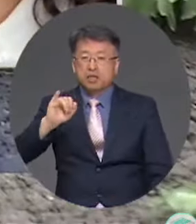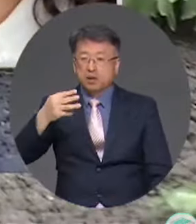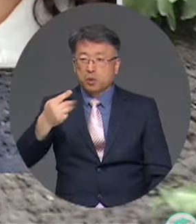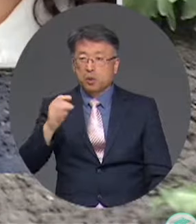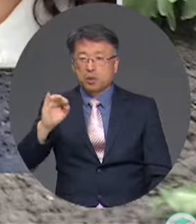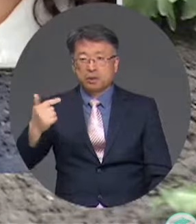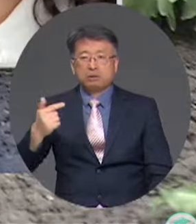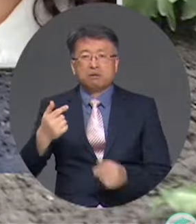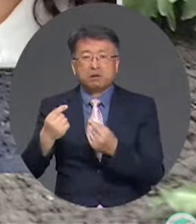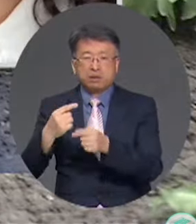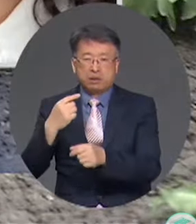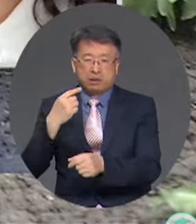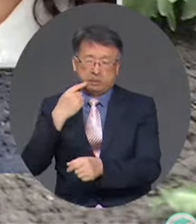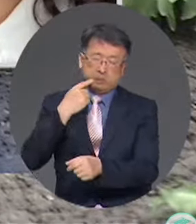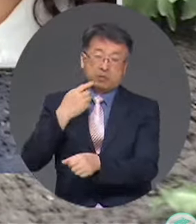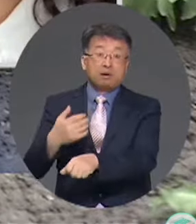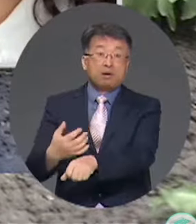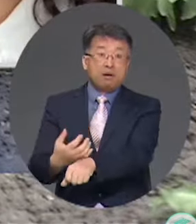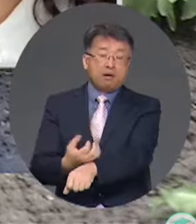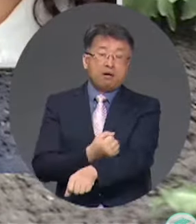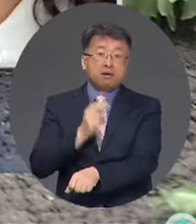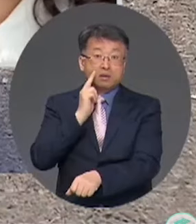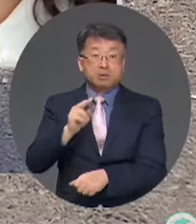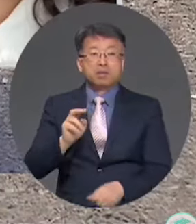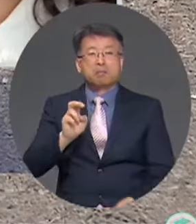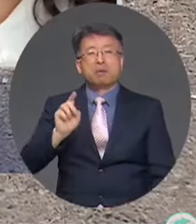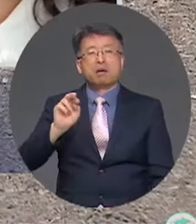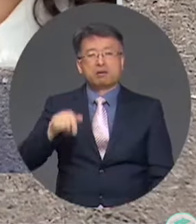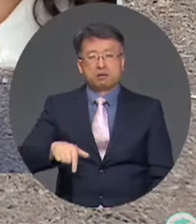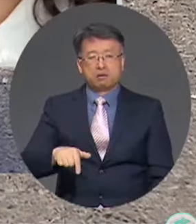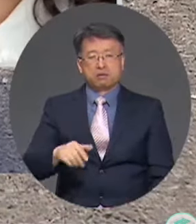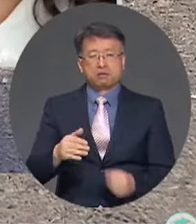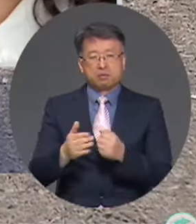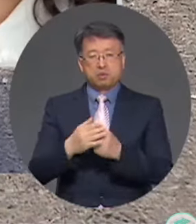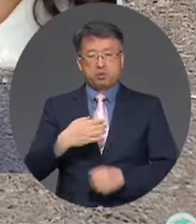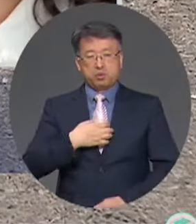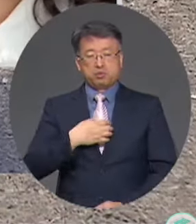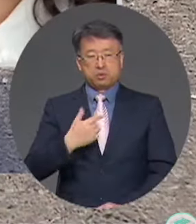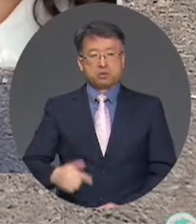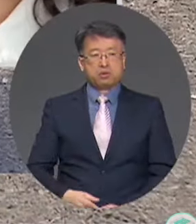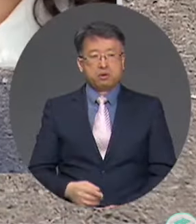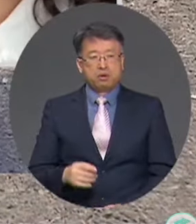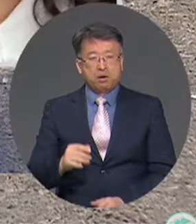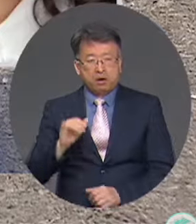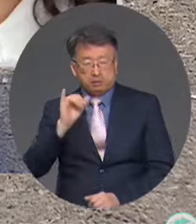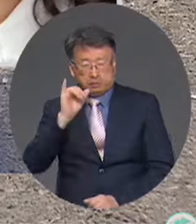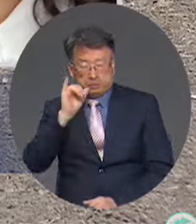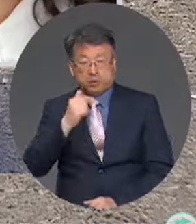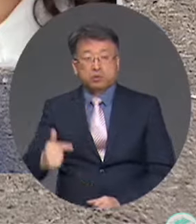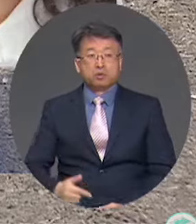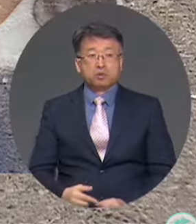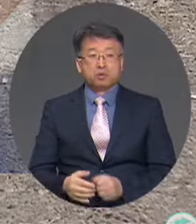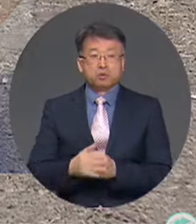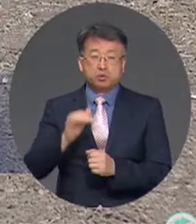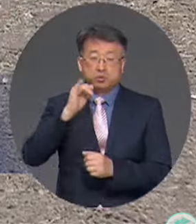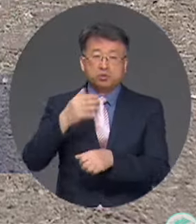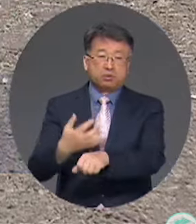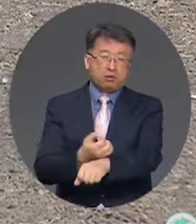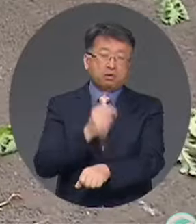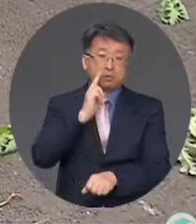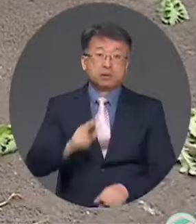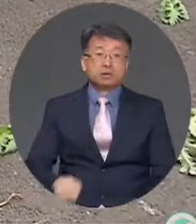모르핀 같은 강한 마약이 또 만들어지기 때문에 굉장히 위험합니다. 의존성이 매우 크고요. 중독성이